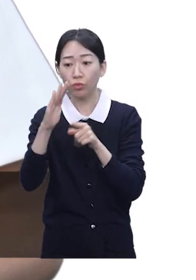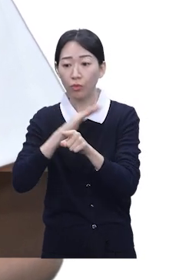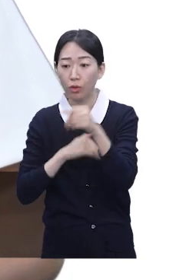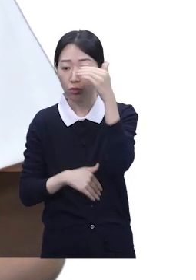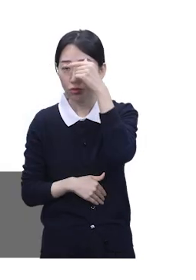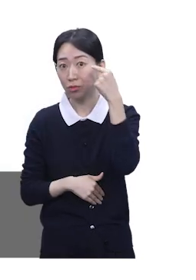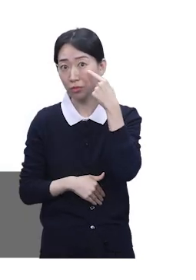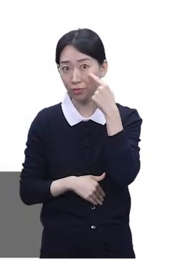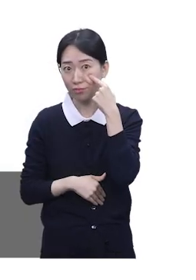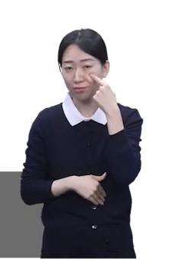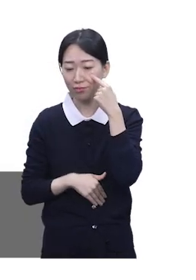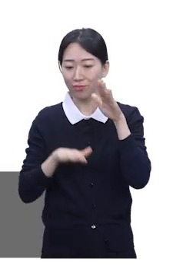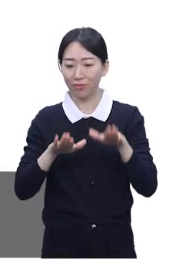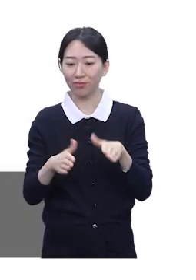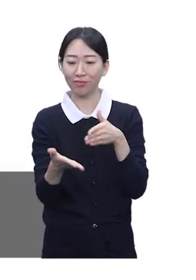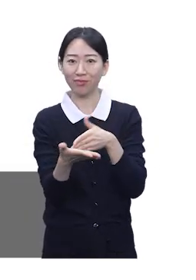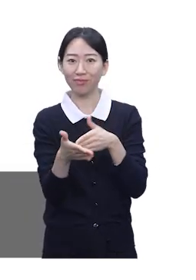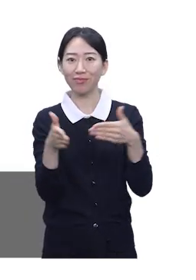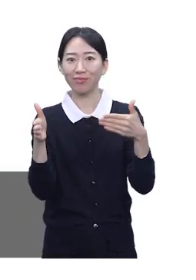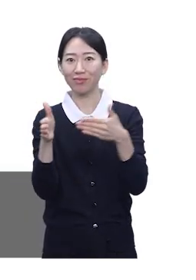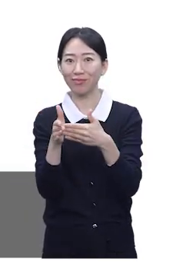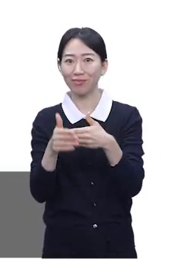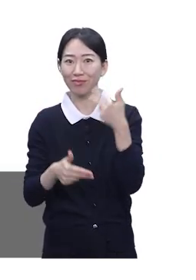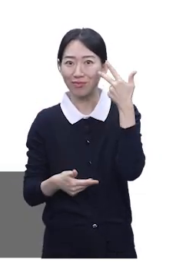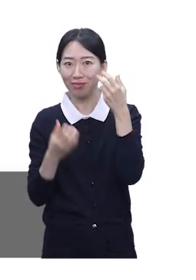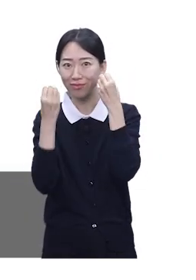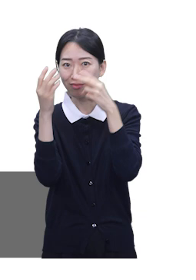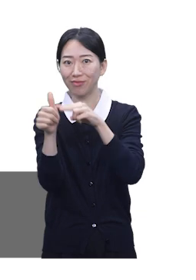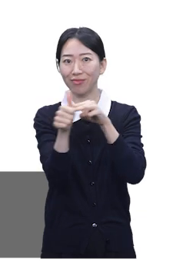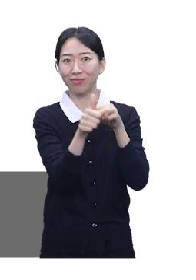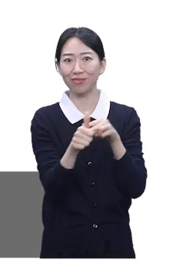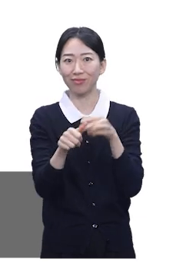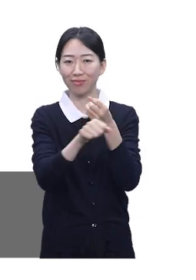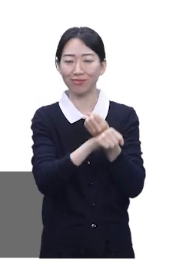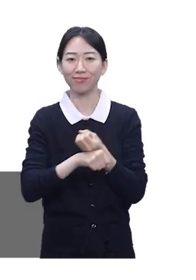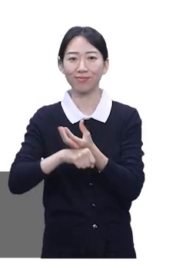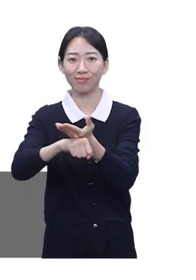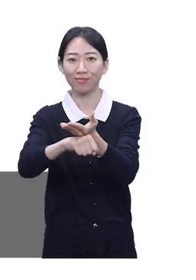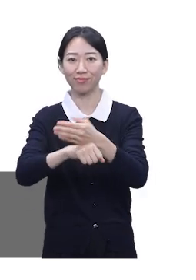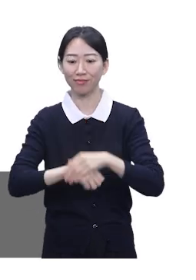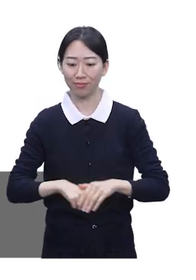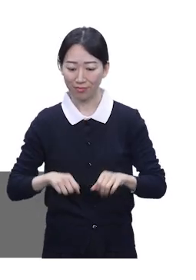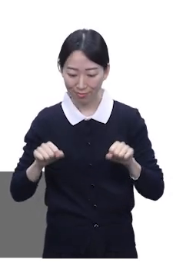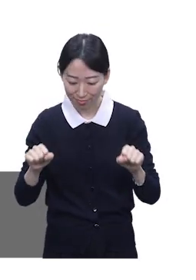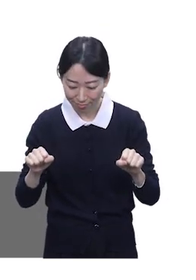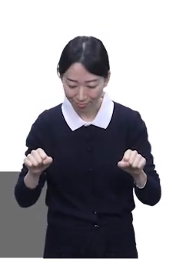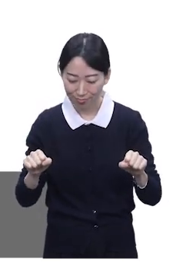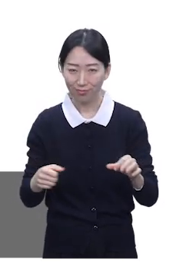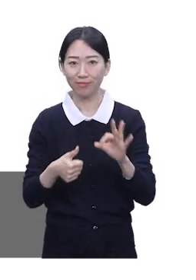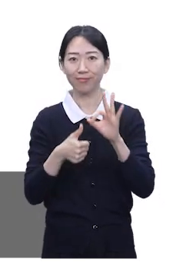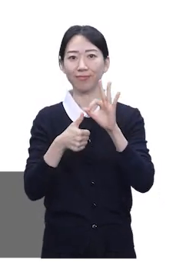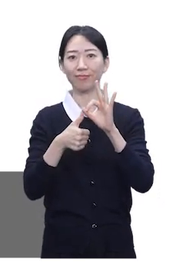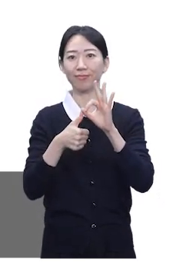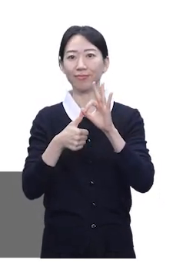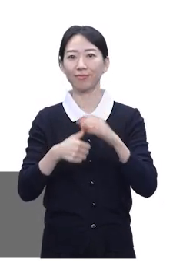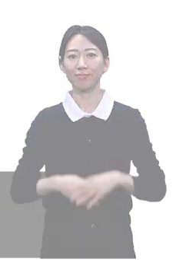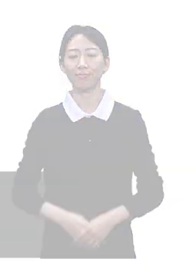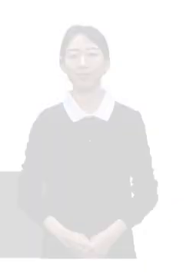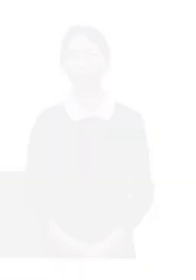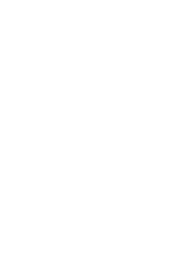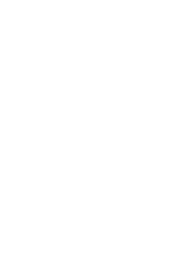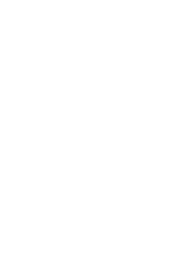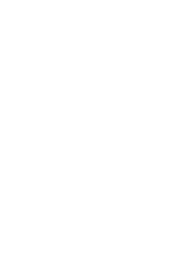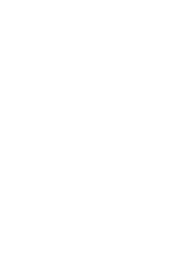어떨까요? 그럼 저는 다음 주에 새로운 안양 소식 들고 다시 찾아오겠습니다. 여러분 모두 안녕하세요.